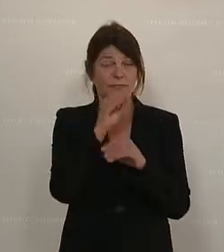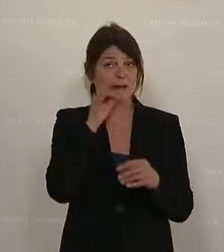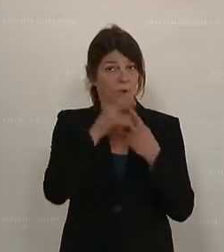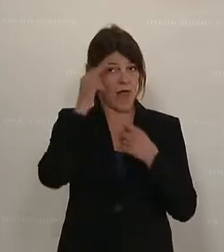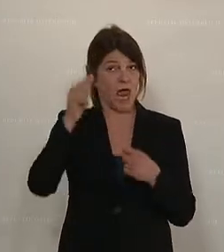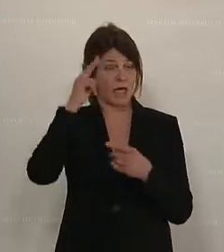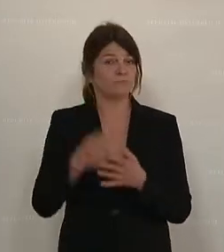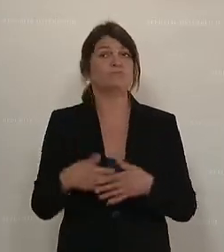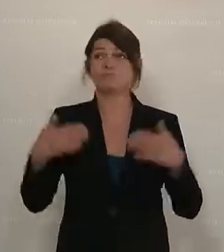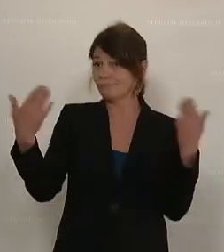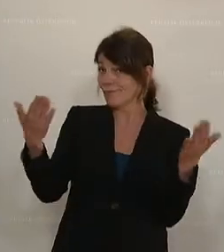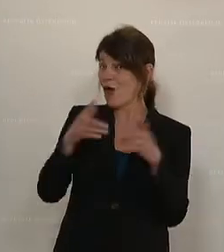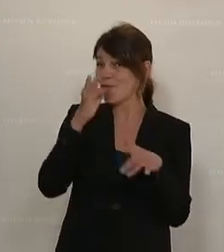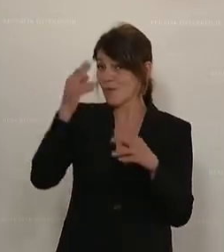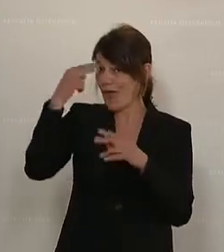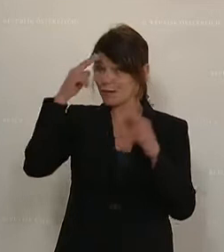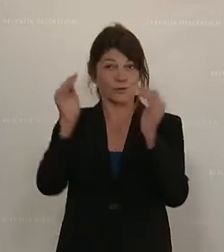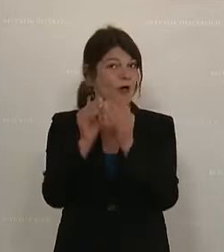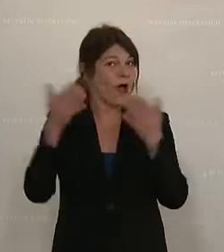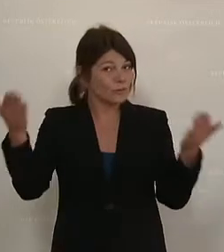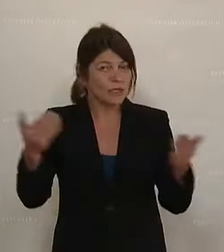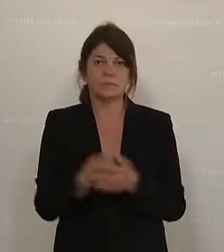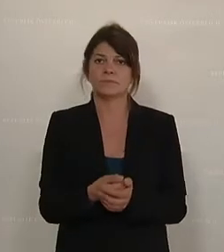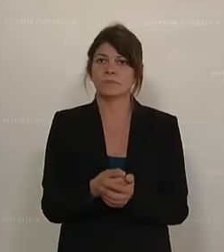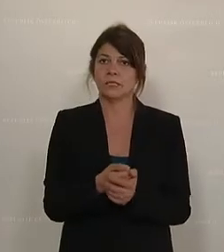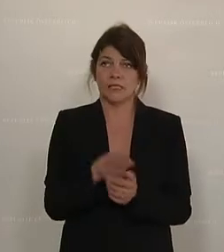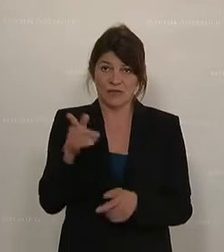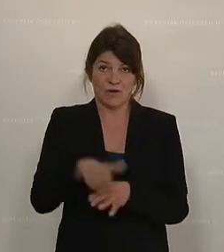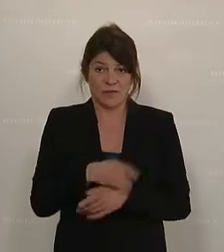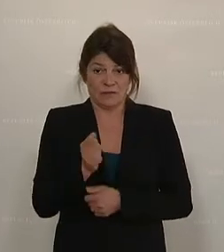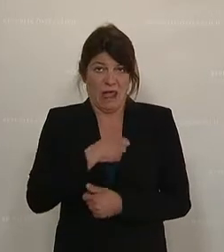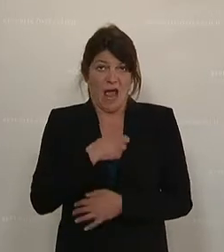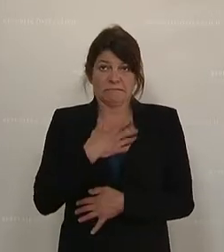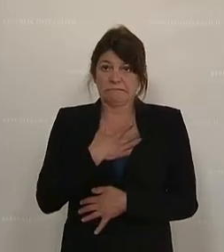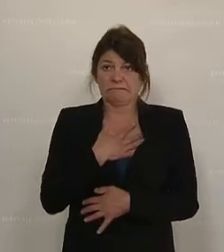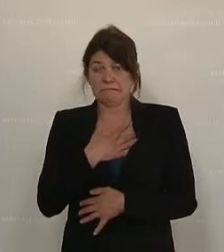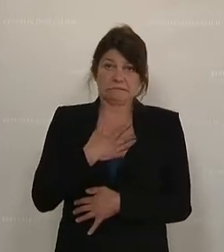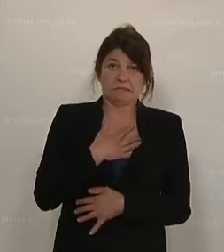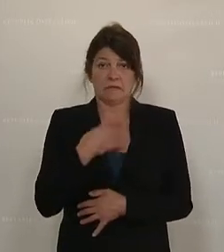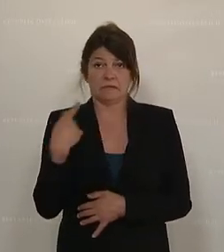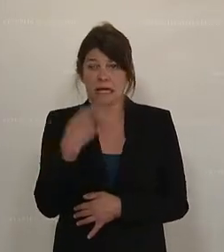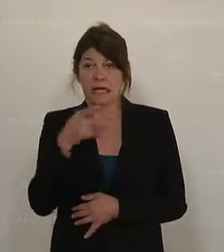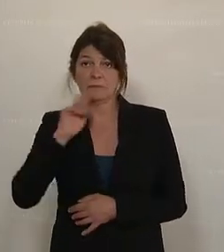seit dem Jahr 2018 Gemeinderätin in Innsbruck und seit 2019 eben auch Abgeordnete zum Nationalrat.